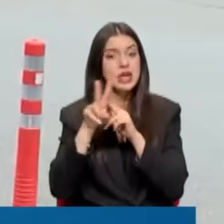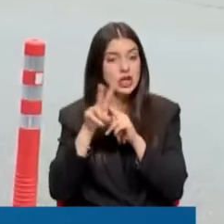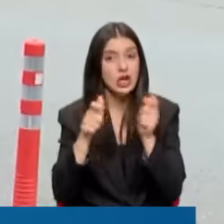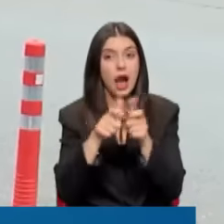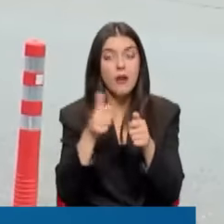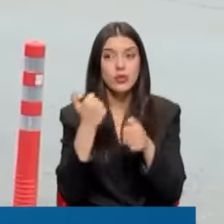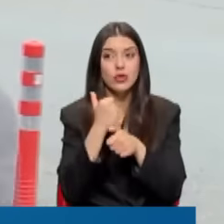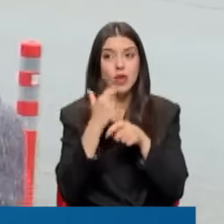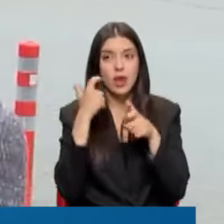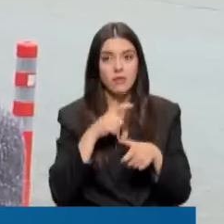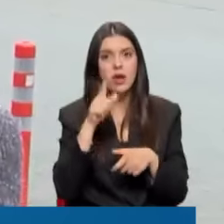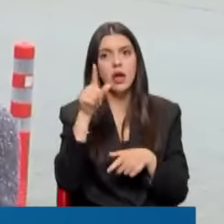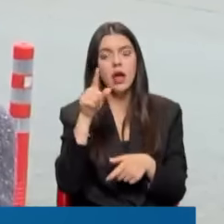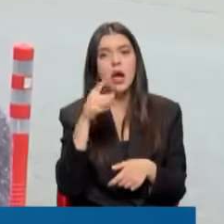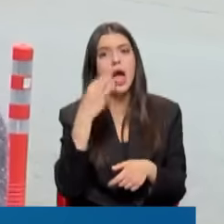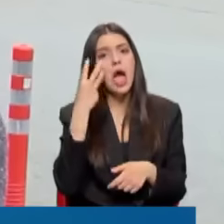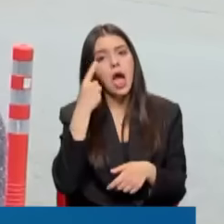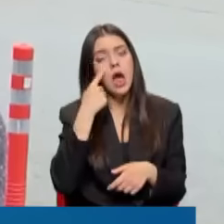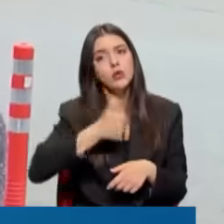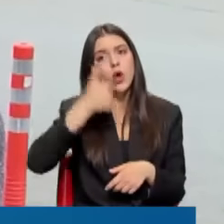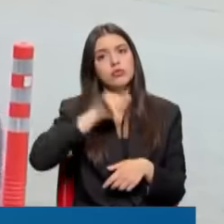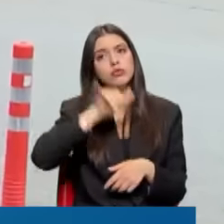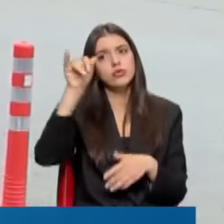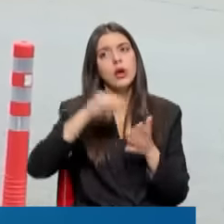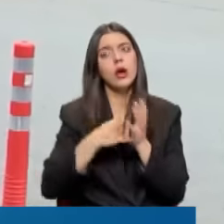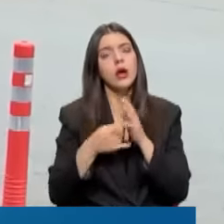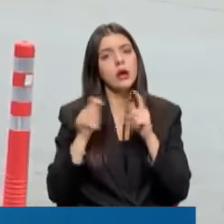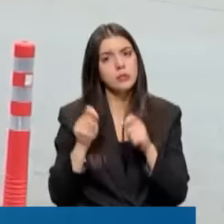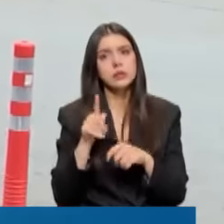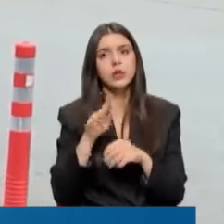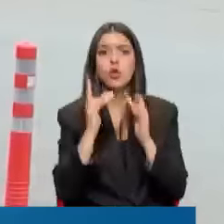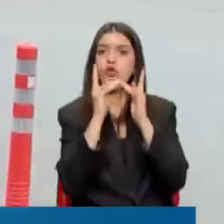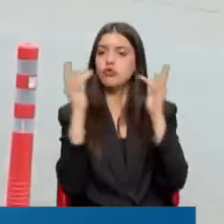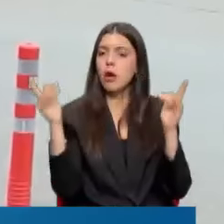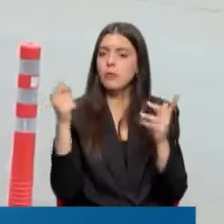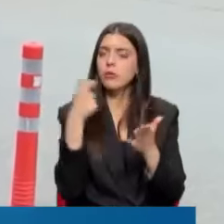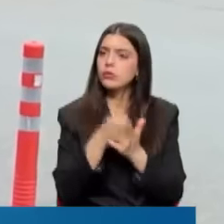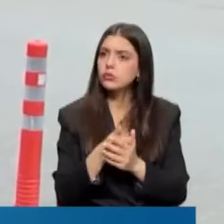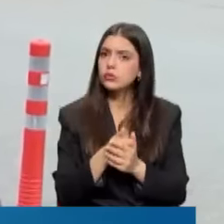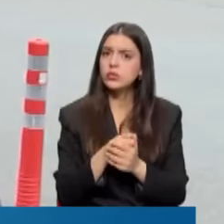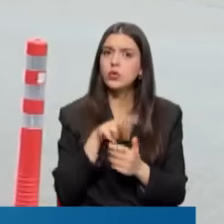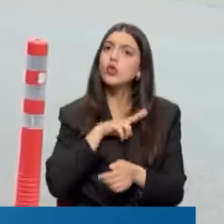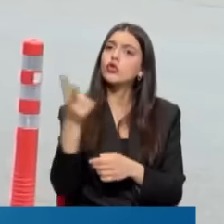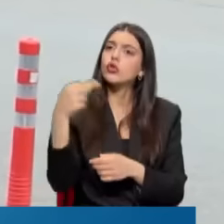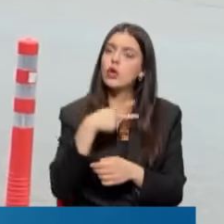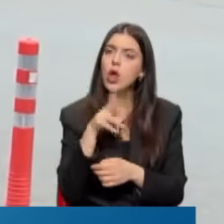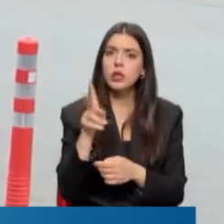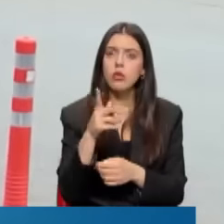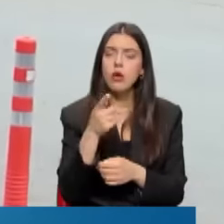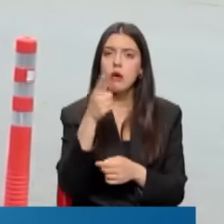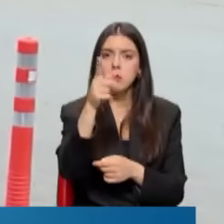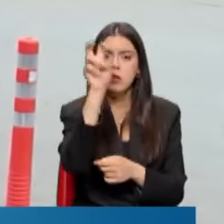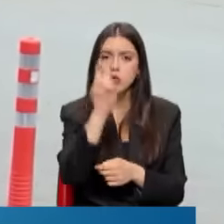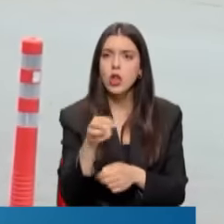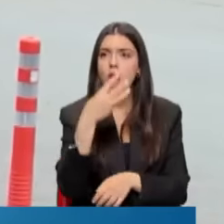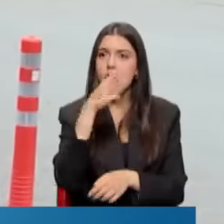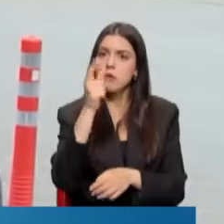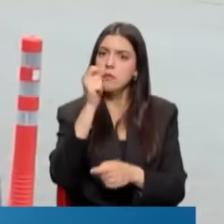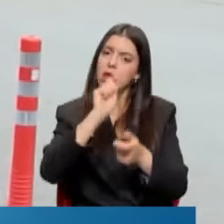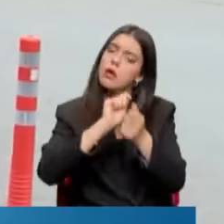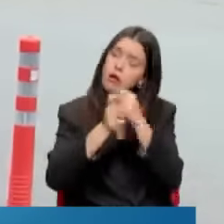cumhurbaşkanlı uçaklarıyla yapsın köprülerden geçenlerden alınan parayla yapsın yani otoyollar ve köprüleri döviz kurundan Türk lirasına